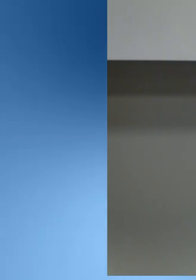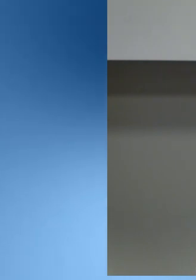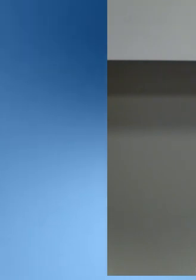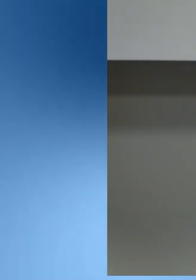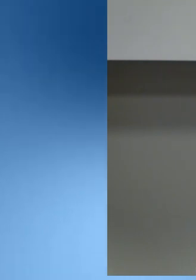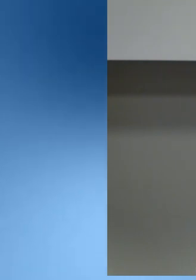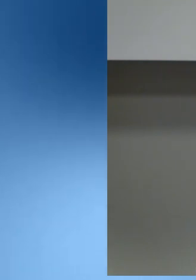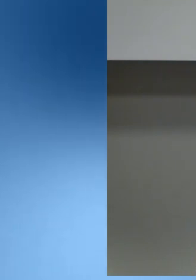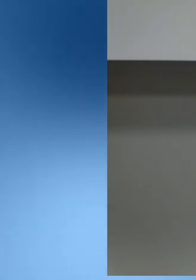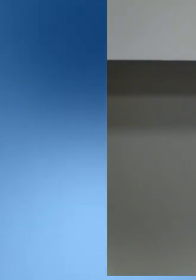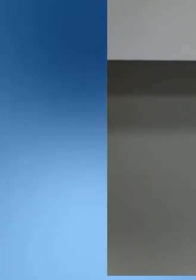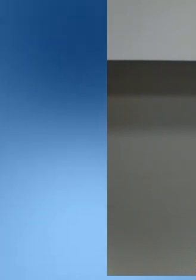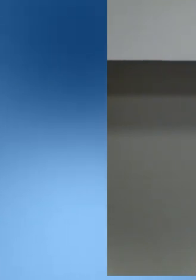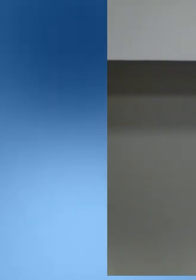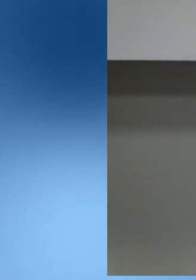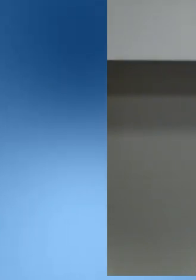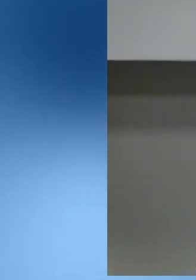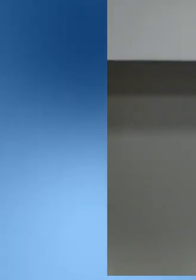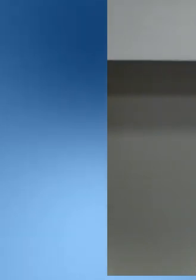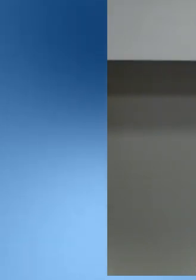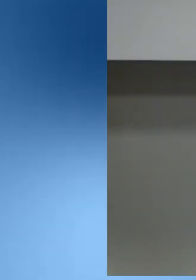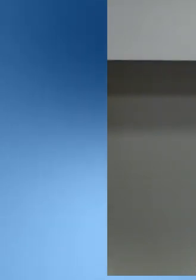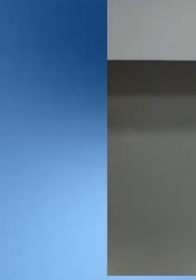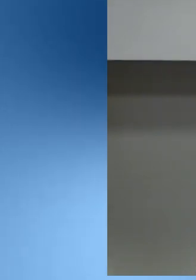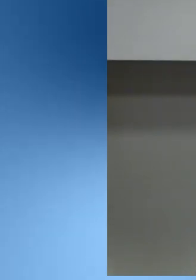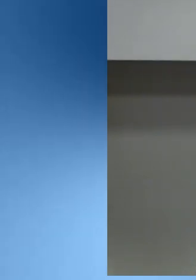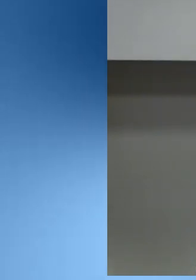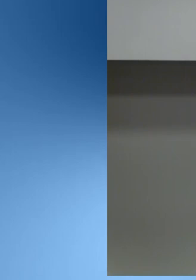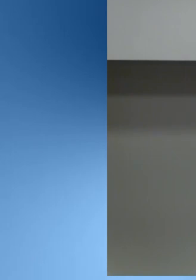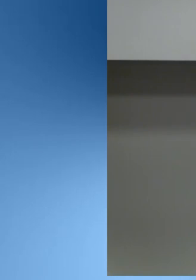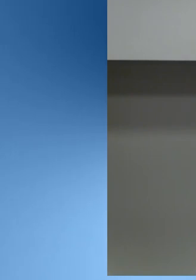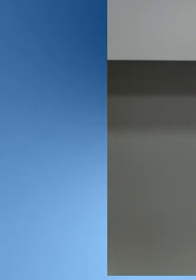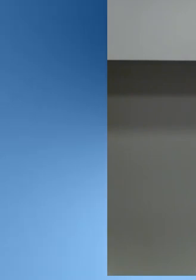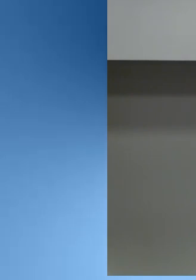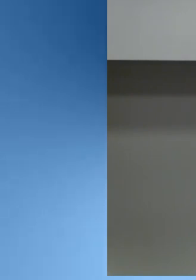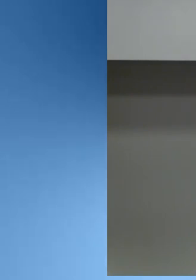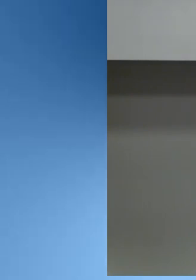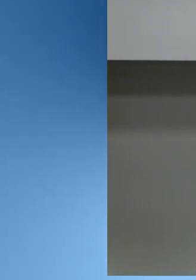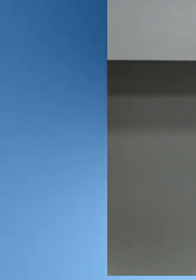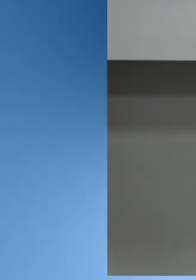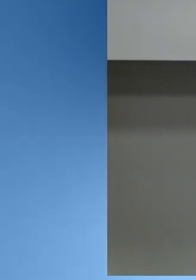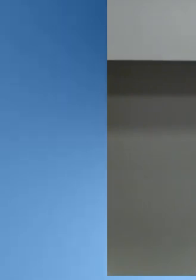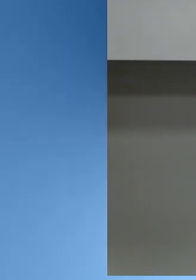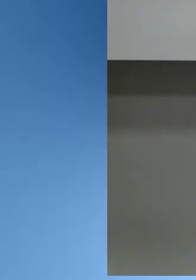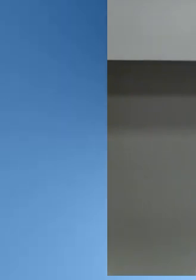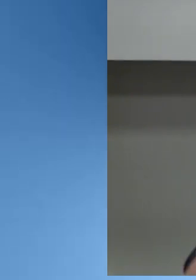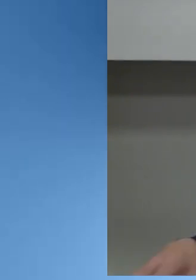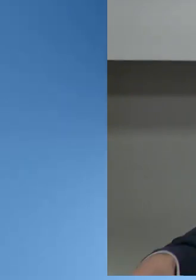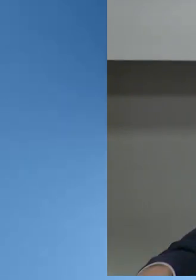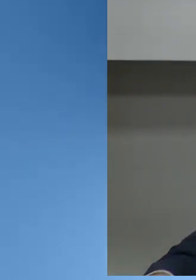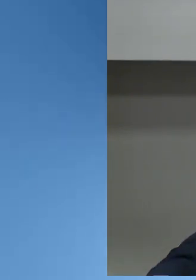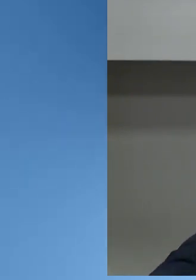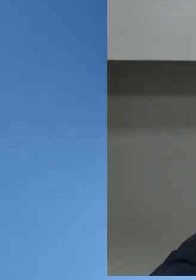de l'Université Grenoble Alpe même vote même vote délibération adoptée la 33 autorisation d'exploitation d'œuvre pour le